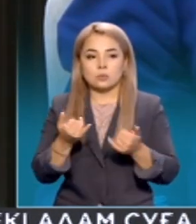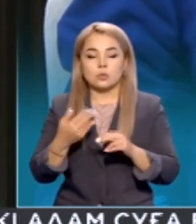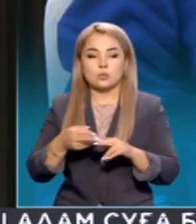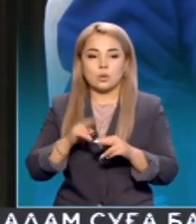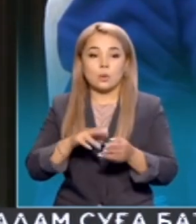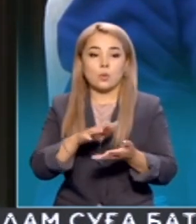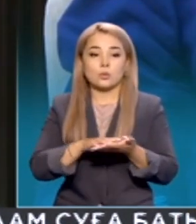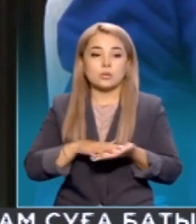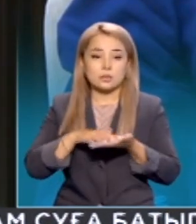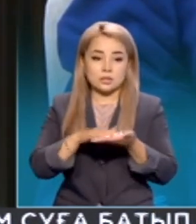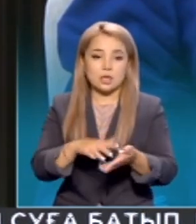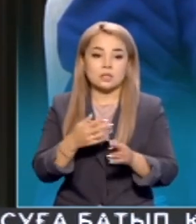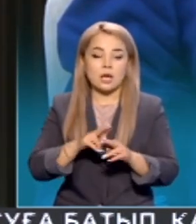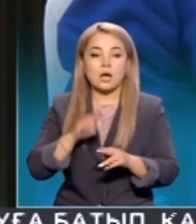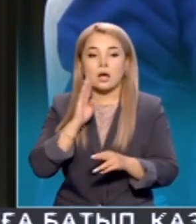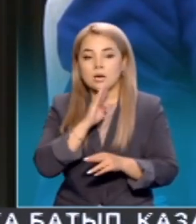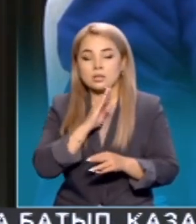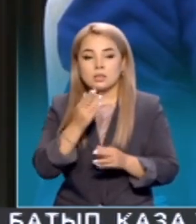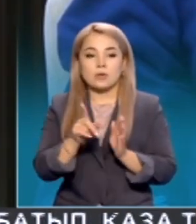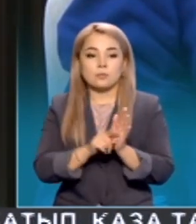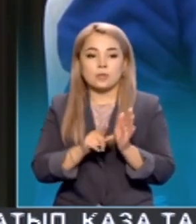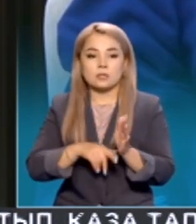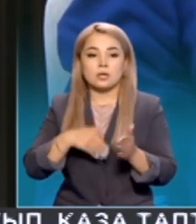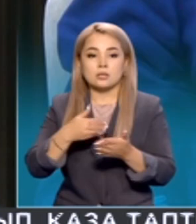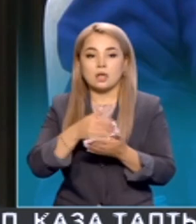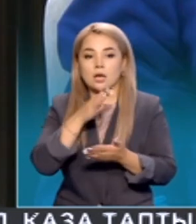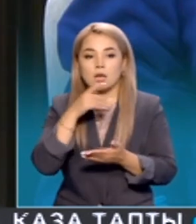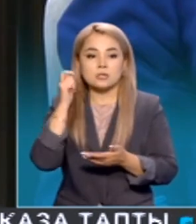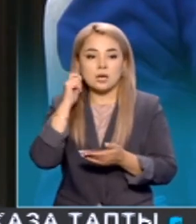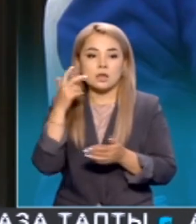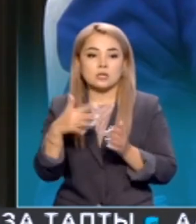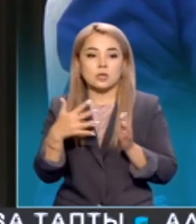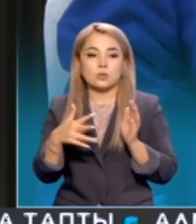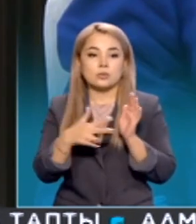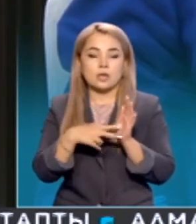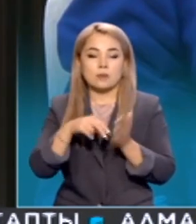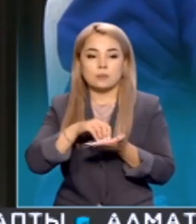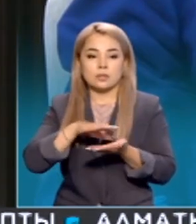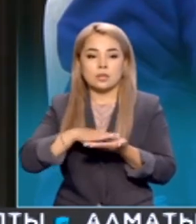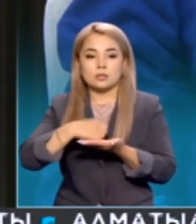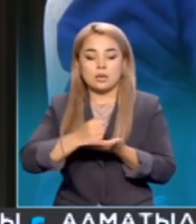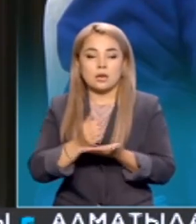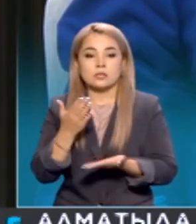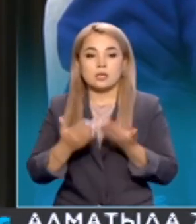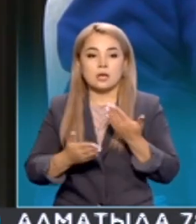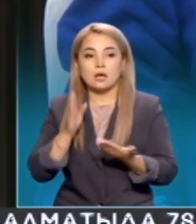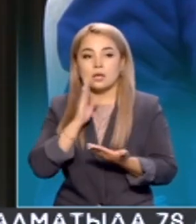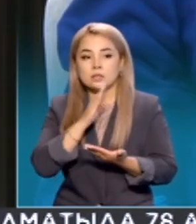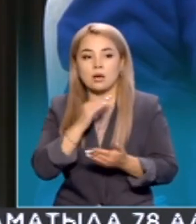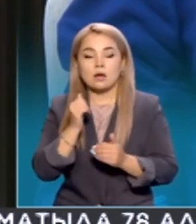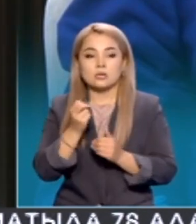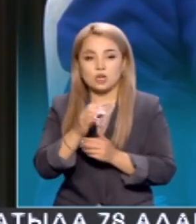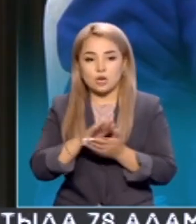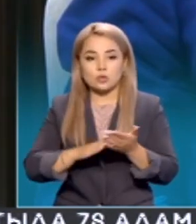Сол өтініштерге сәйкес, әйелдердің зейнетке шығу жасын 58 деп бекітіп, ал егер әйел